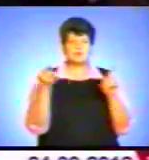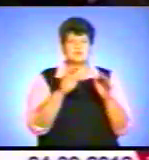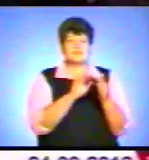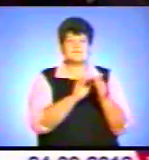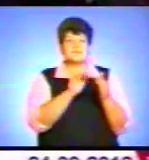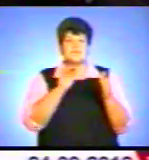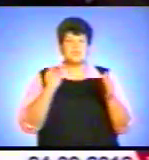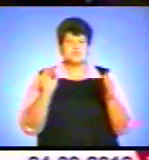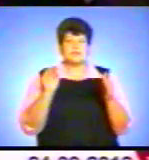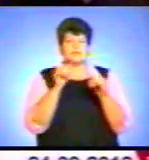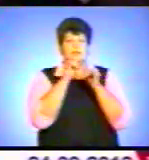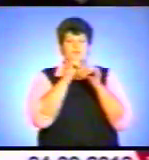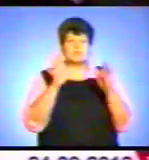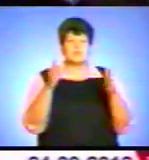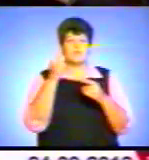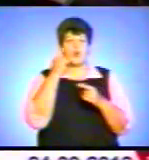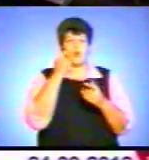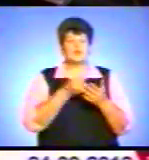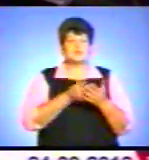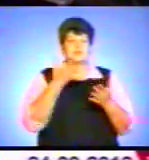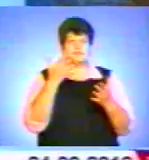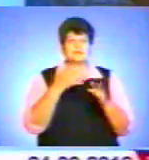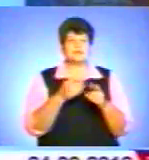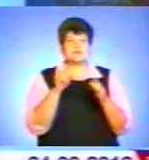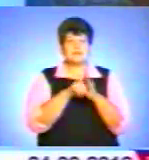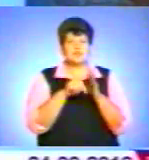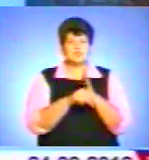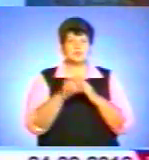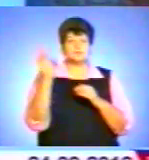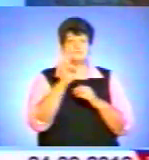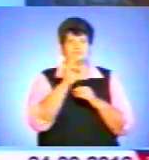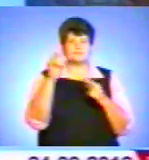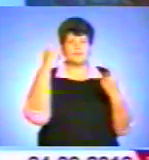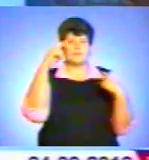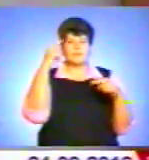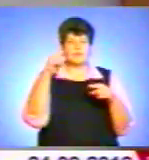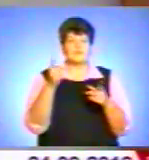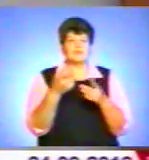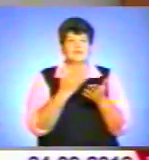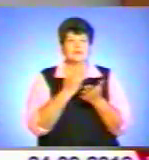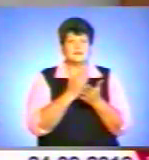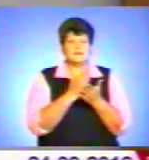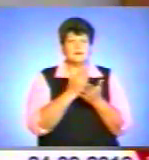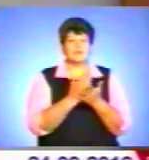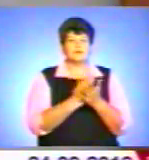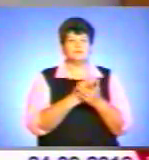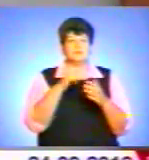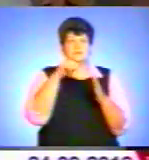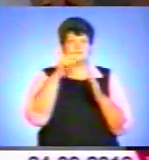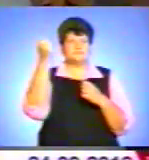іконописання, тому неможливо не оцінити значення сакральних творів мистецтва. Вони нагадують древні традиції